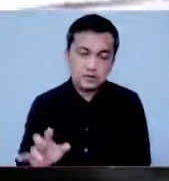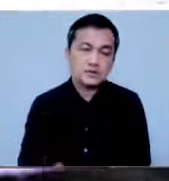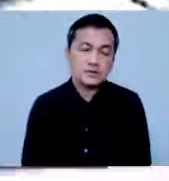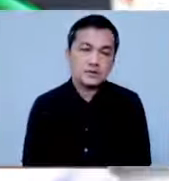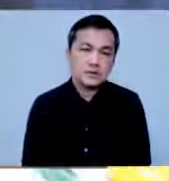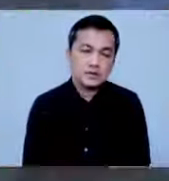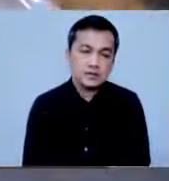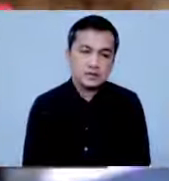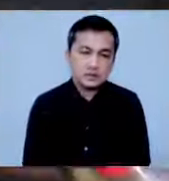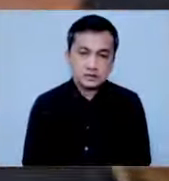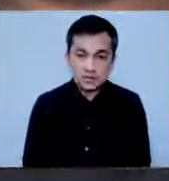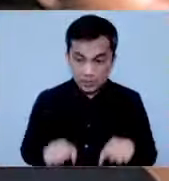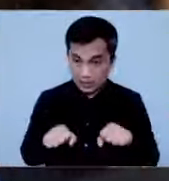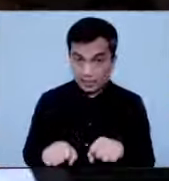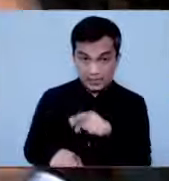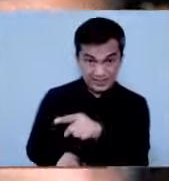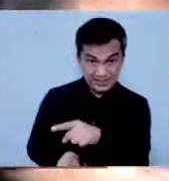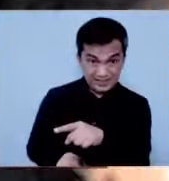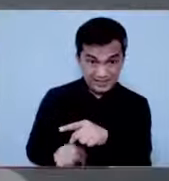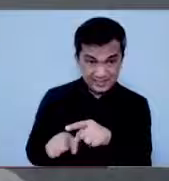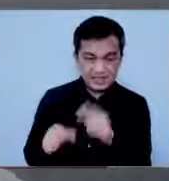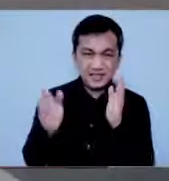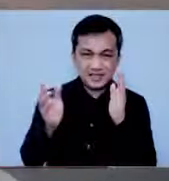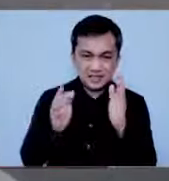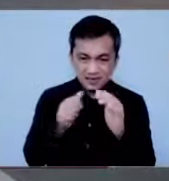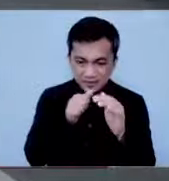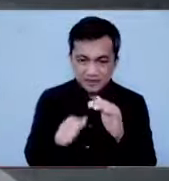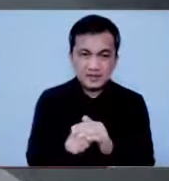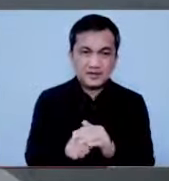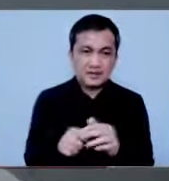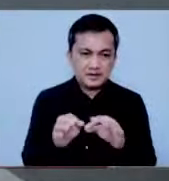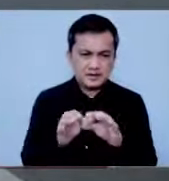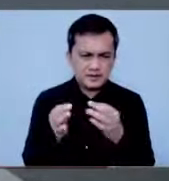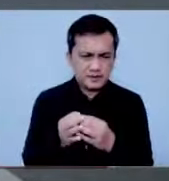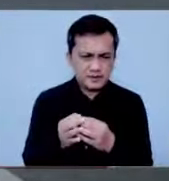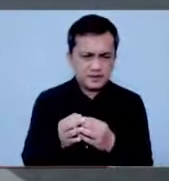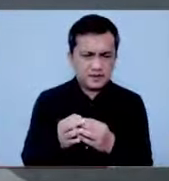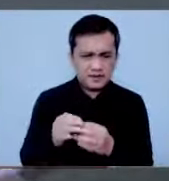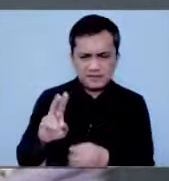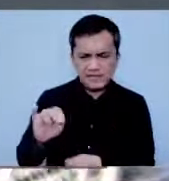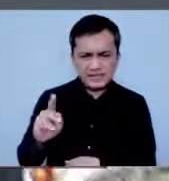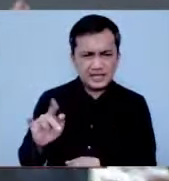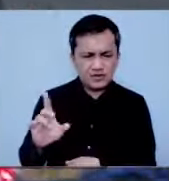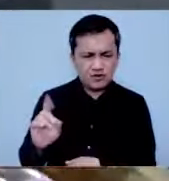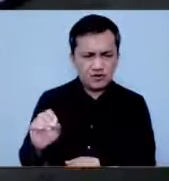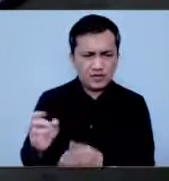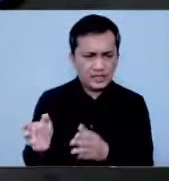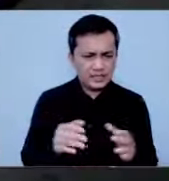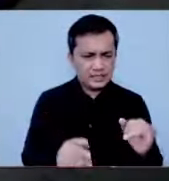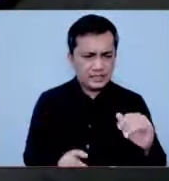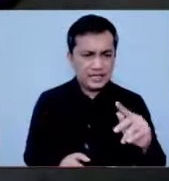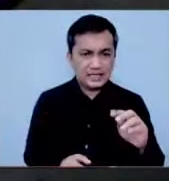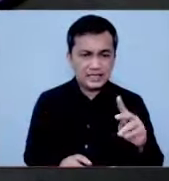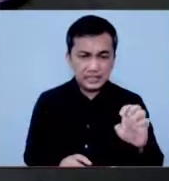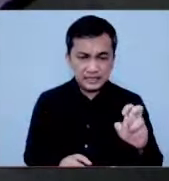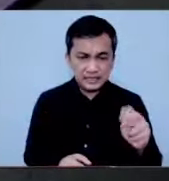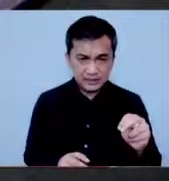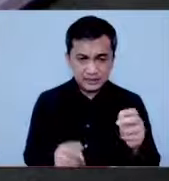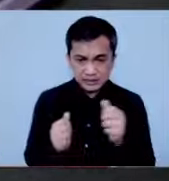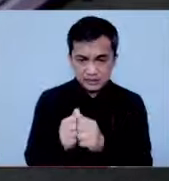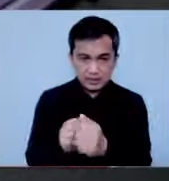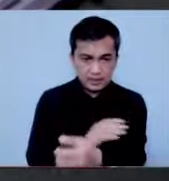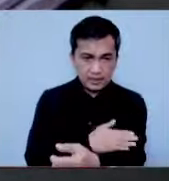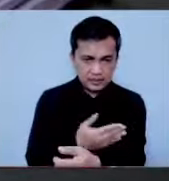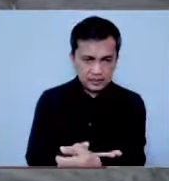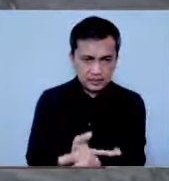Ang kareto na ito ang nagsisilbing kanlunga ng pamilya ni Billy Baldago at Aileen Catamora, kasama ang kanilang anak at